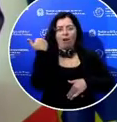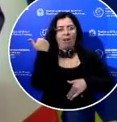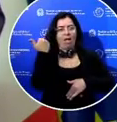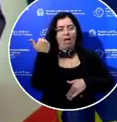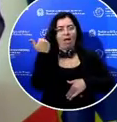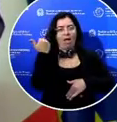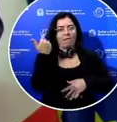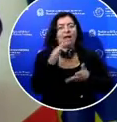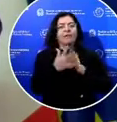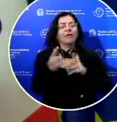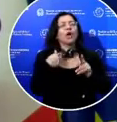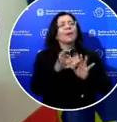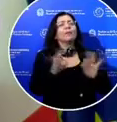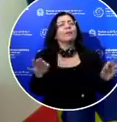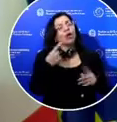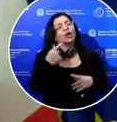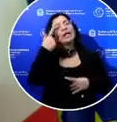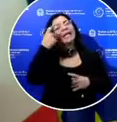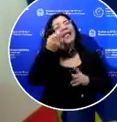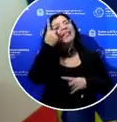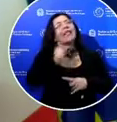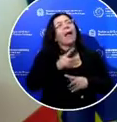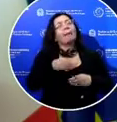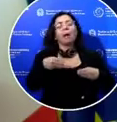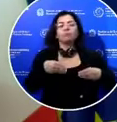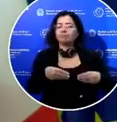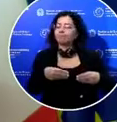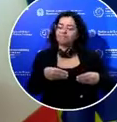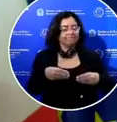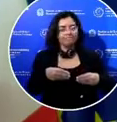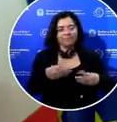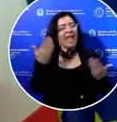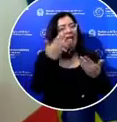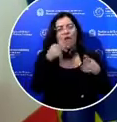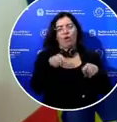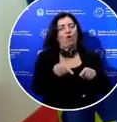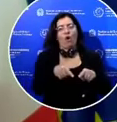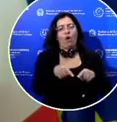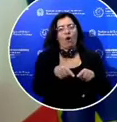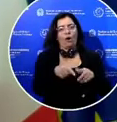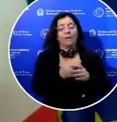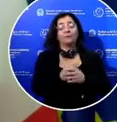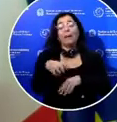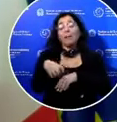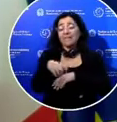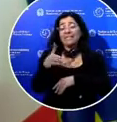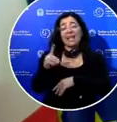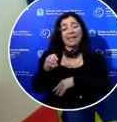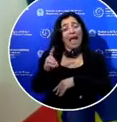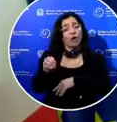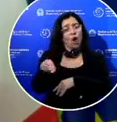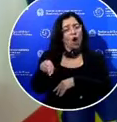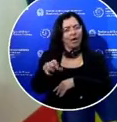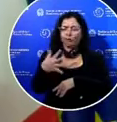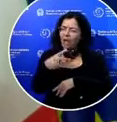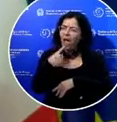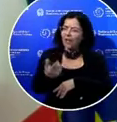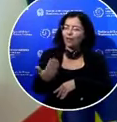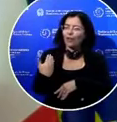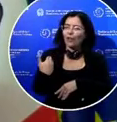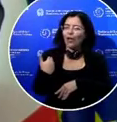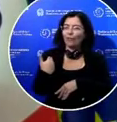posizione precostituita, perché è l'errore peggiore che possiamo fare. E la ministra Dadone sottolineava come, l'ho visto anche ieri